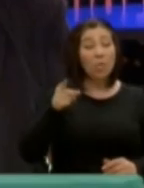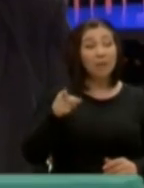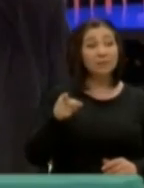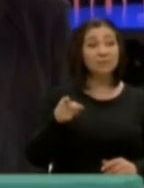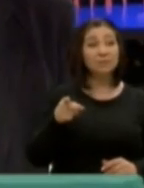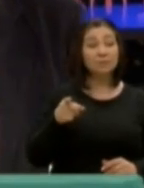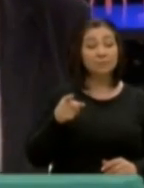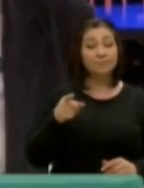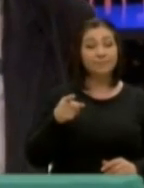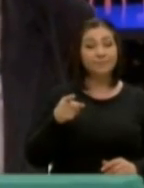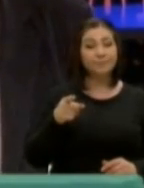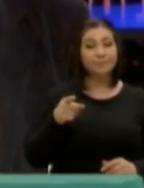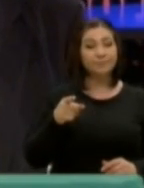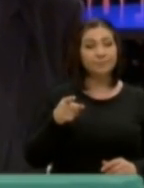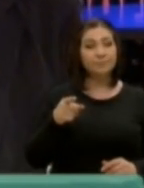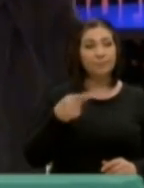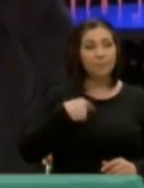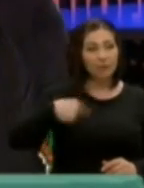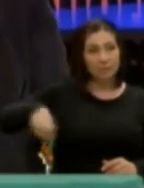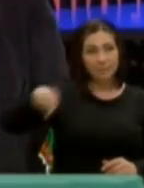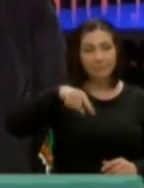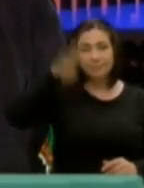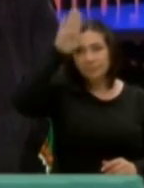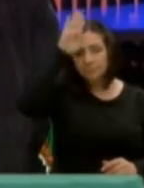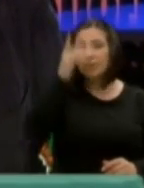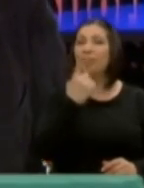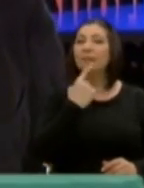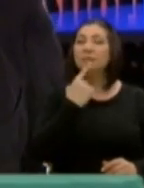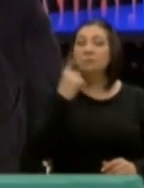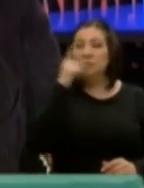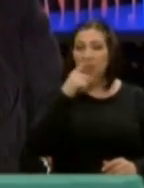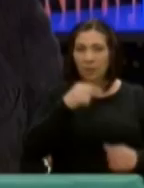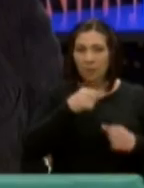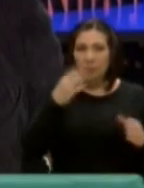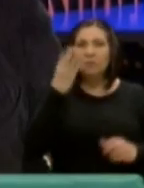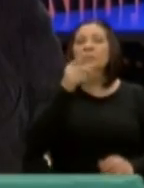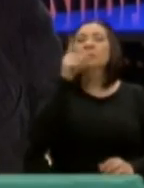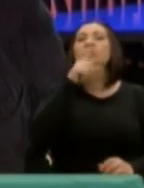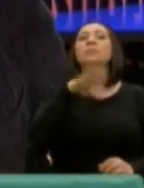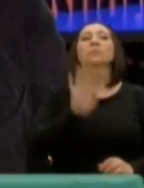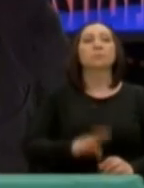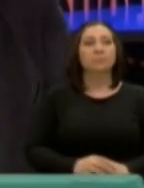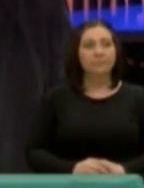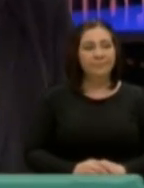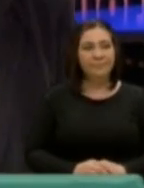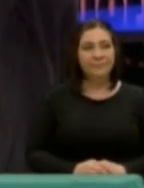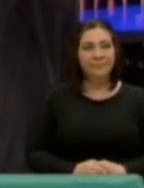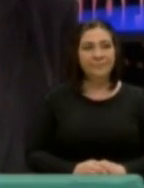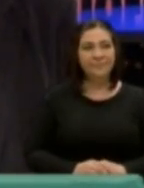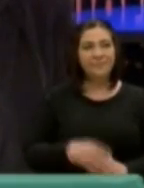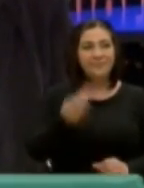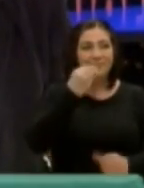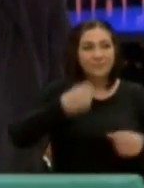onların bizim İstanbul lezzetlerinden dolayı şişmanlayan tipler değil onlar. Yani